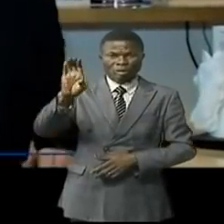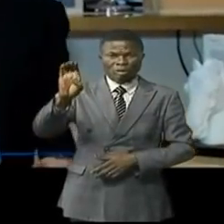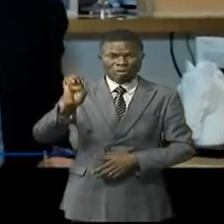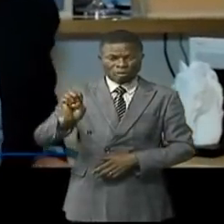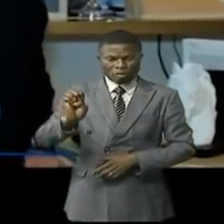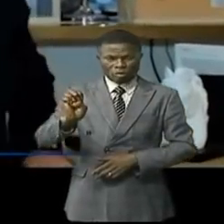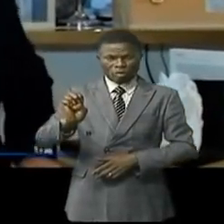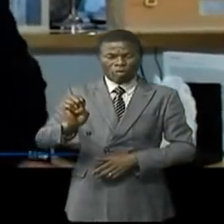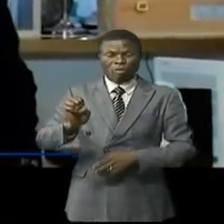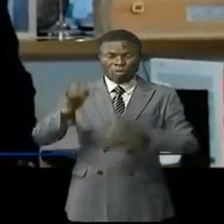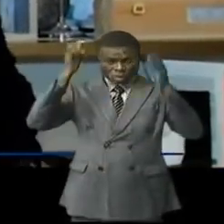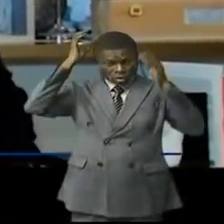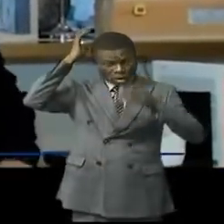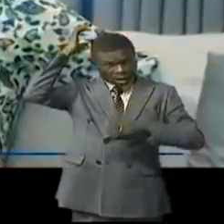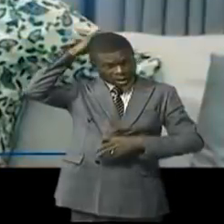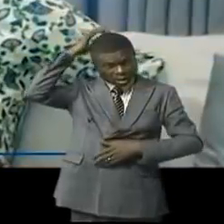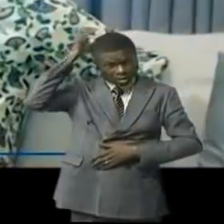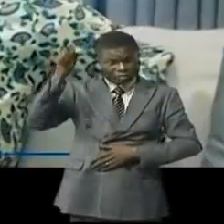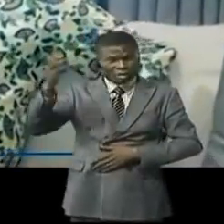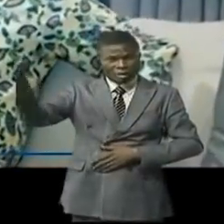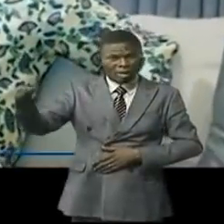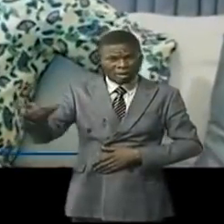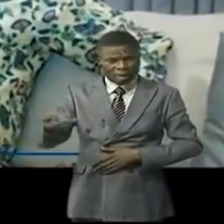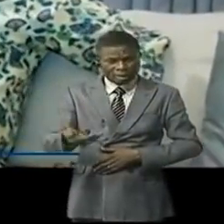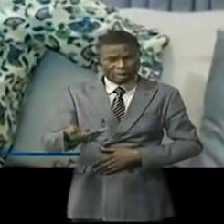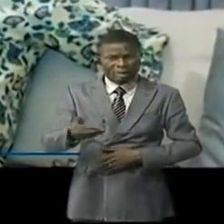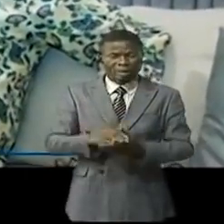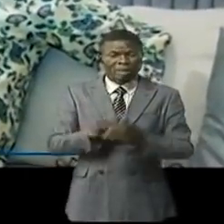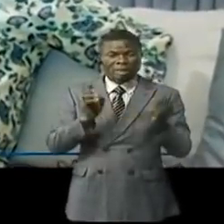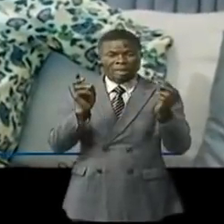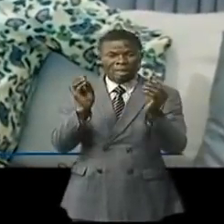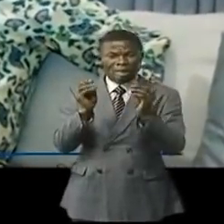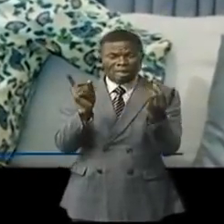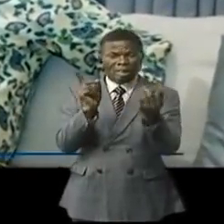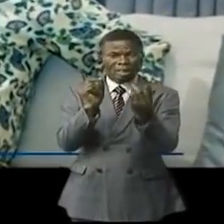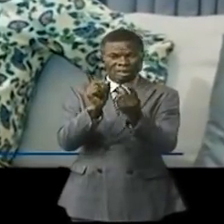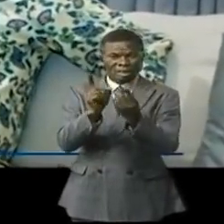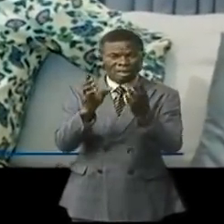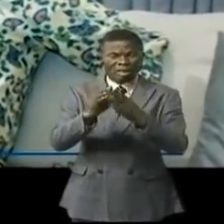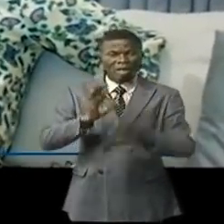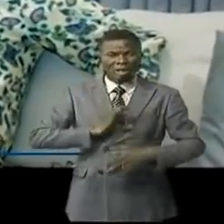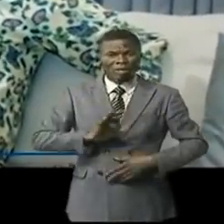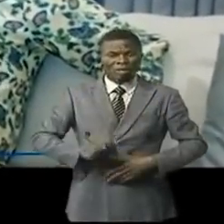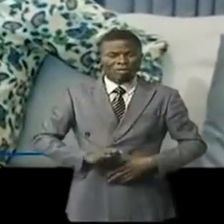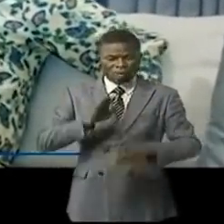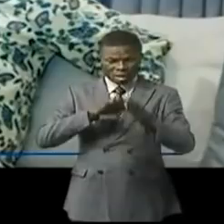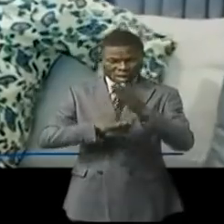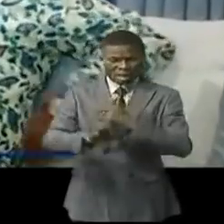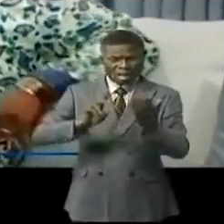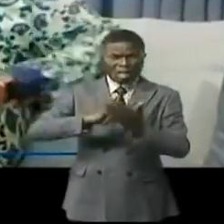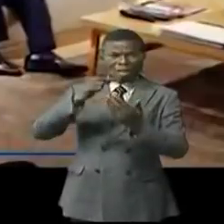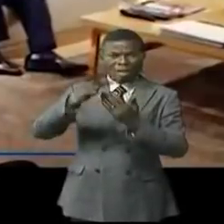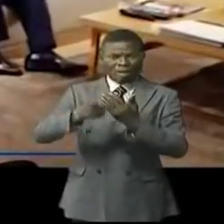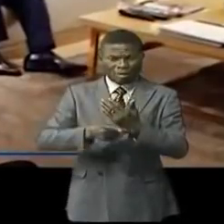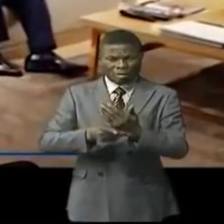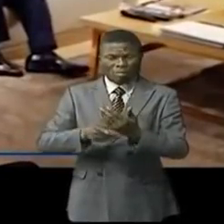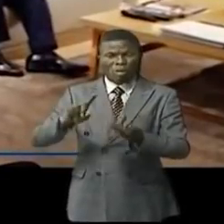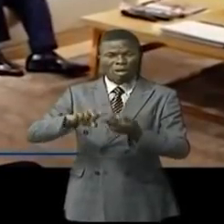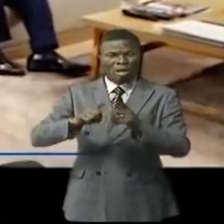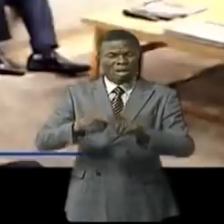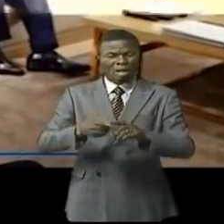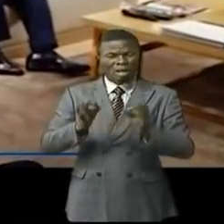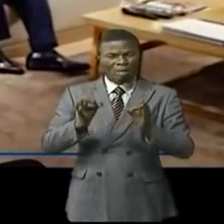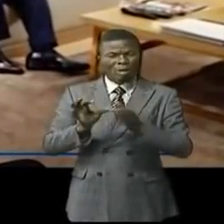Ettore Balestrero a laissé entendre que sa rencontre avec le chef de l'État s'inscrit dans la logique de bonne collaboration